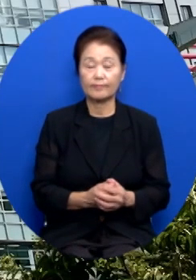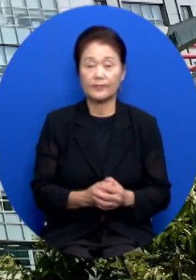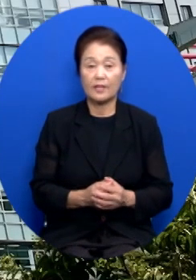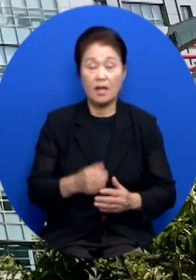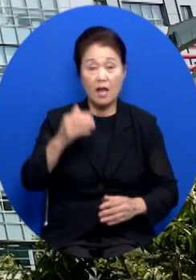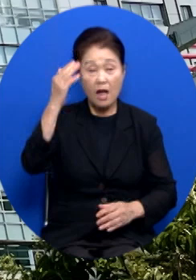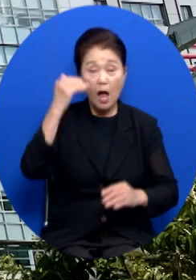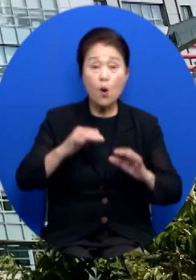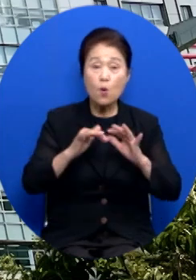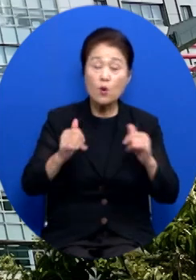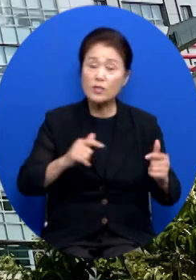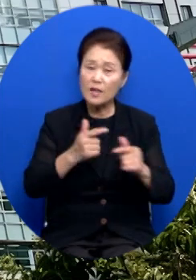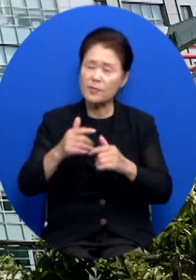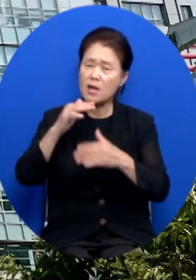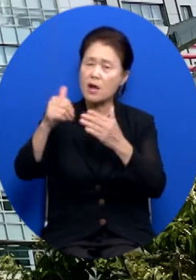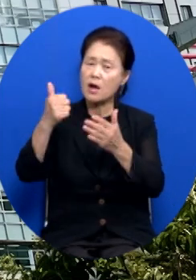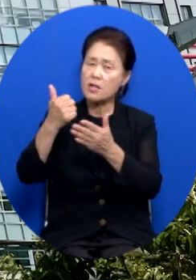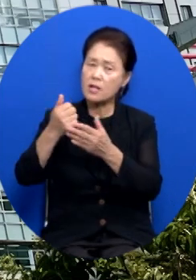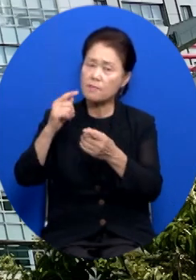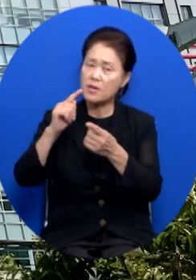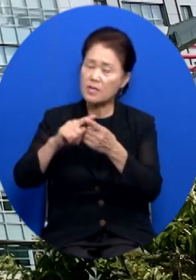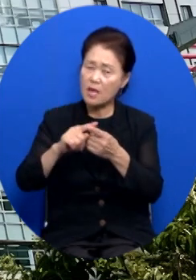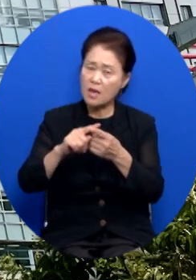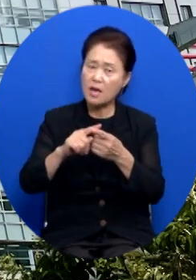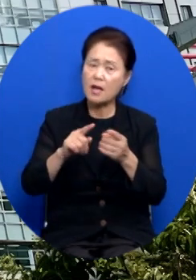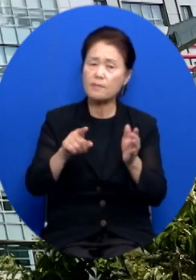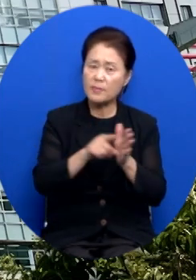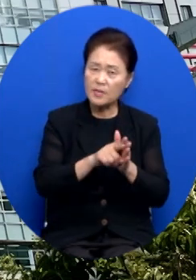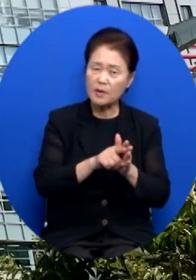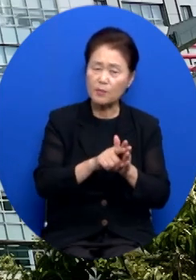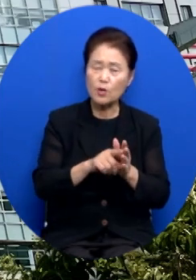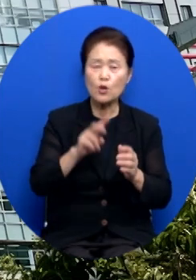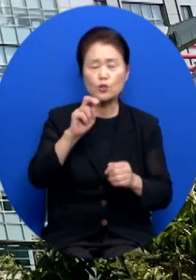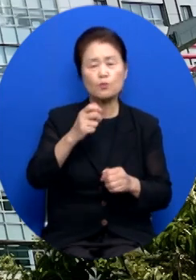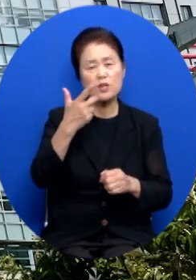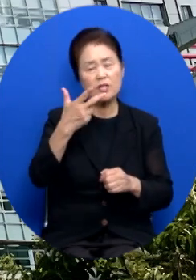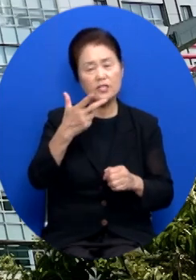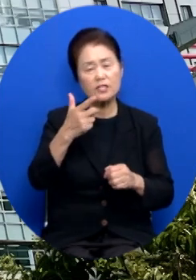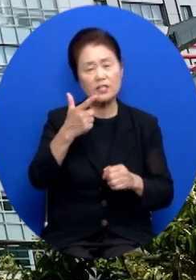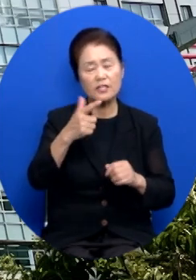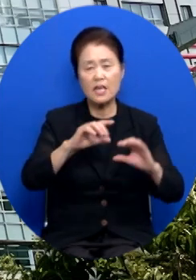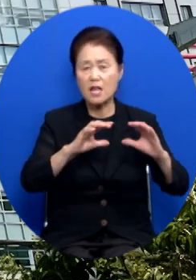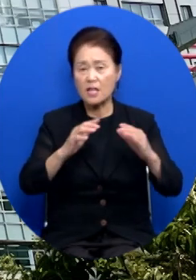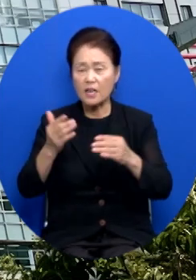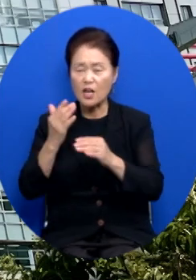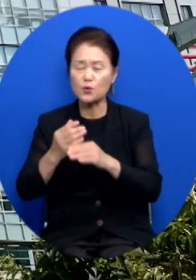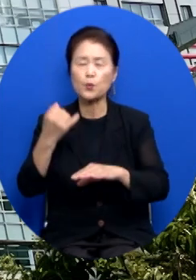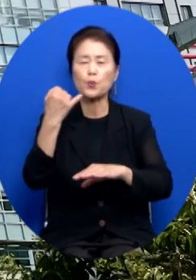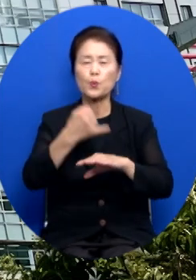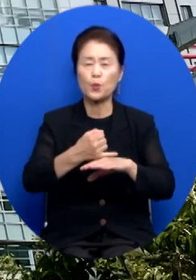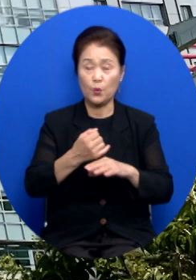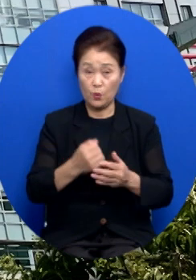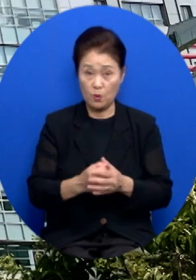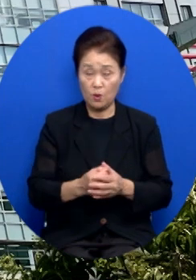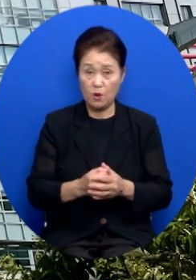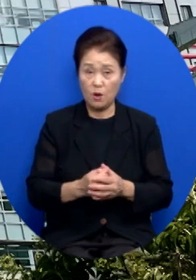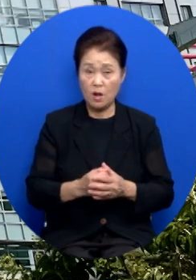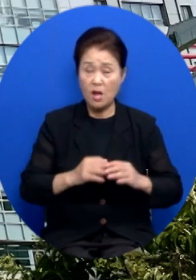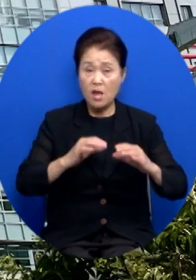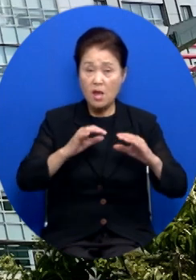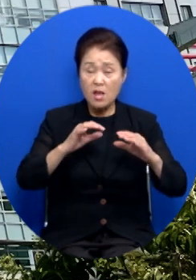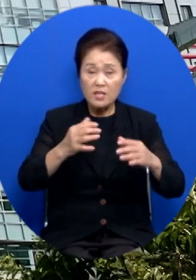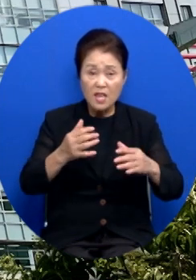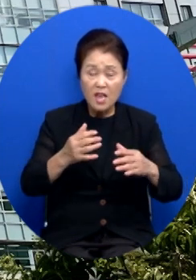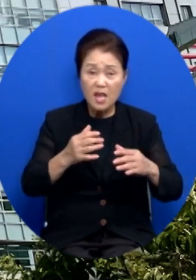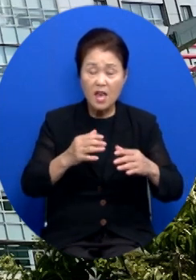우리나라 사람들의 신적 존재에 대한 믿음이 26개 나라 가운데 최하위권을 기록했습니다. 글로벌 리서치